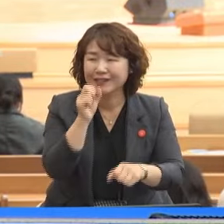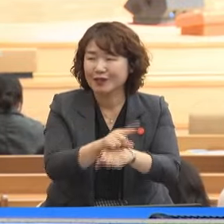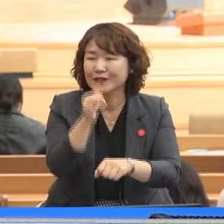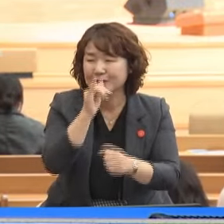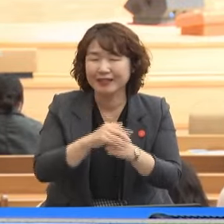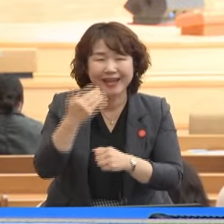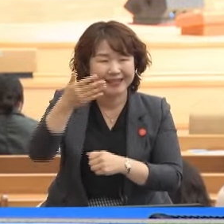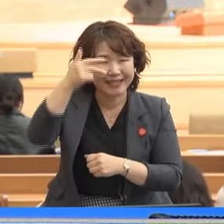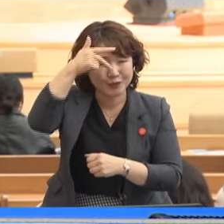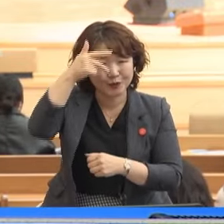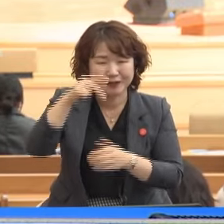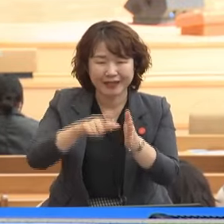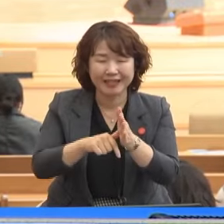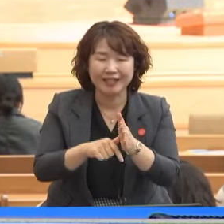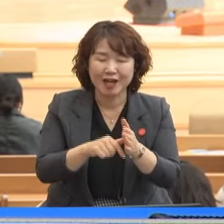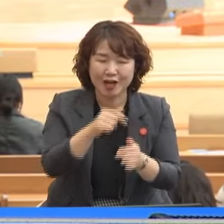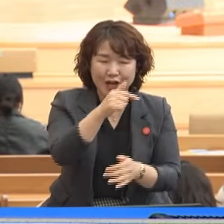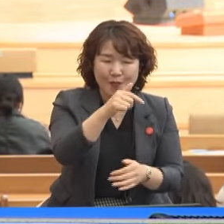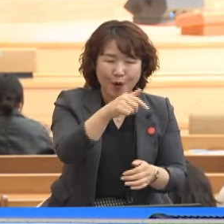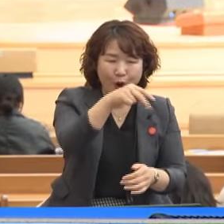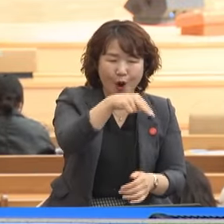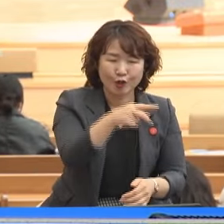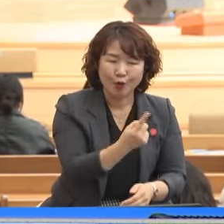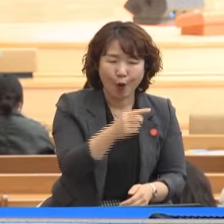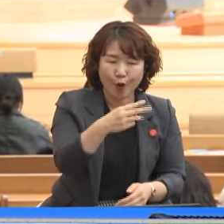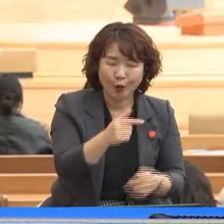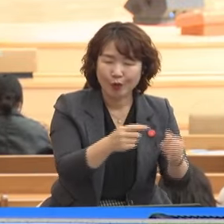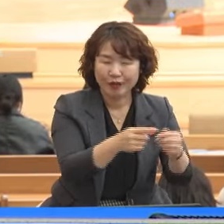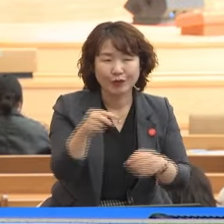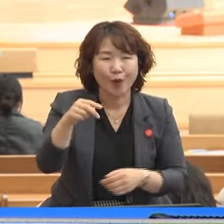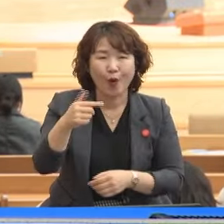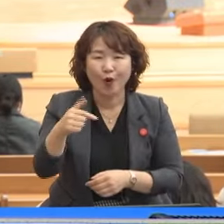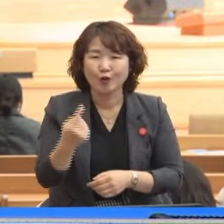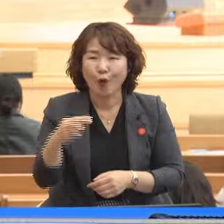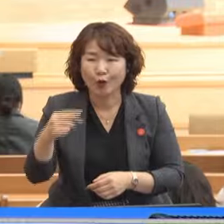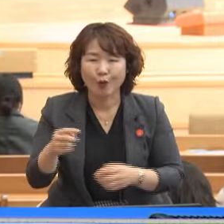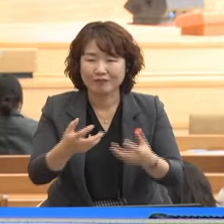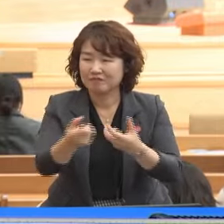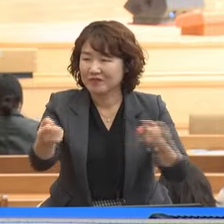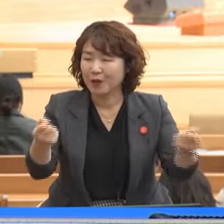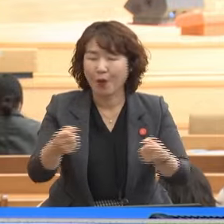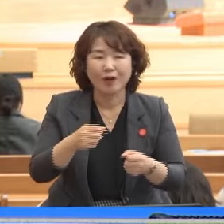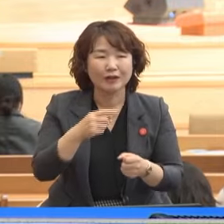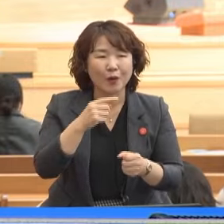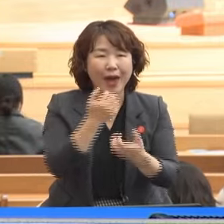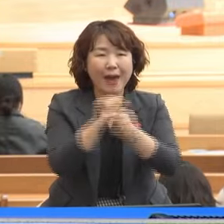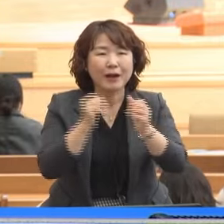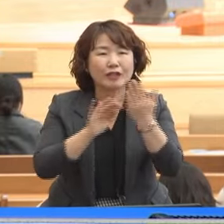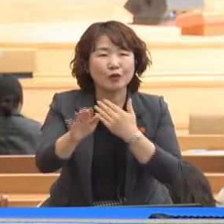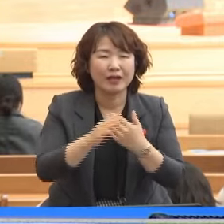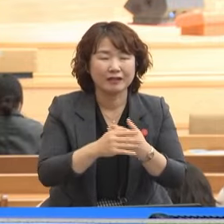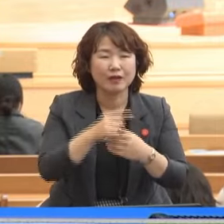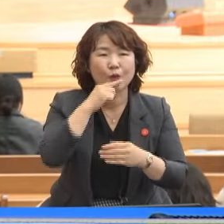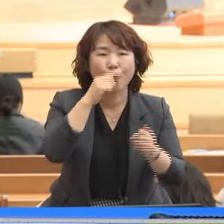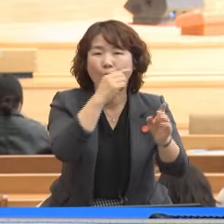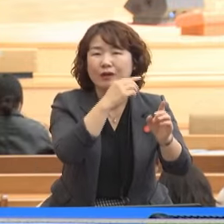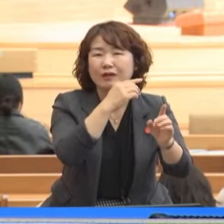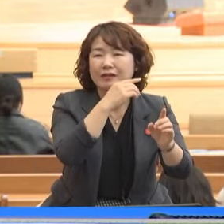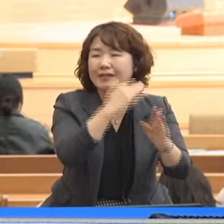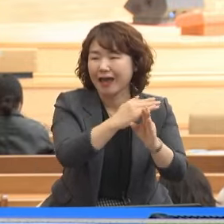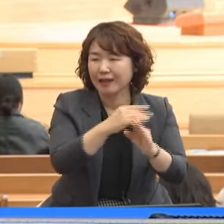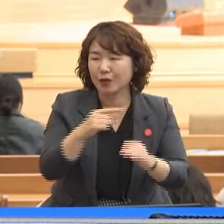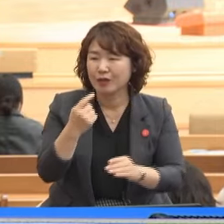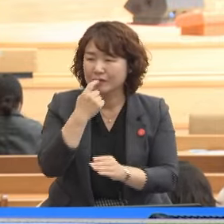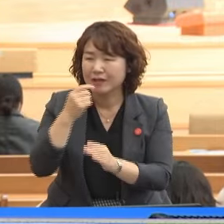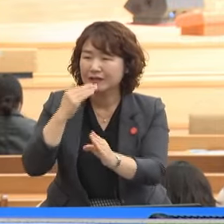소론 그래가지고는 당파 싸움으로, 해방을 맞이해서는 공산주의, 자유진영, 요즘에는 진보, 뭐